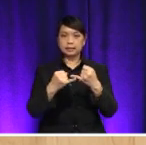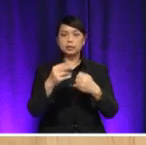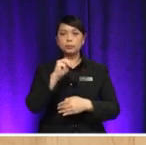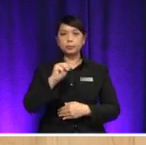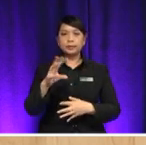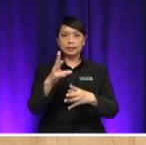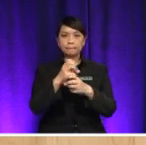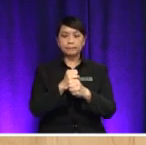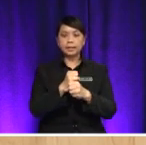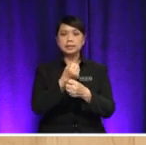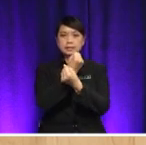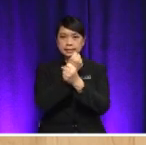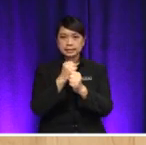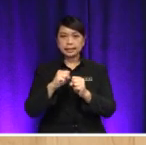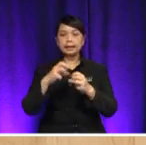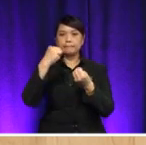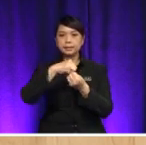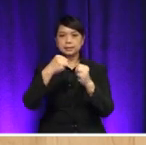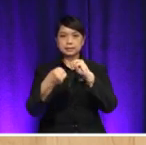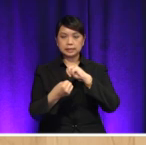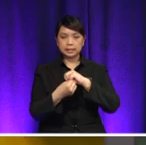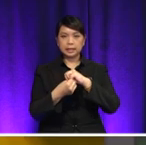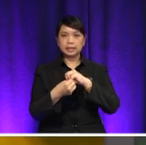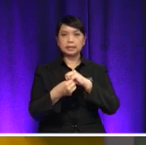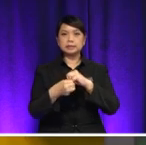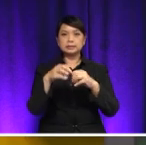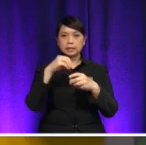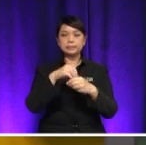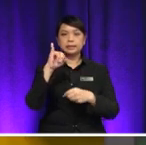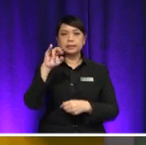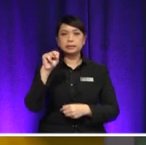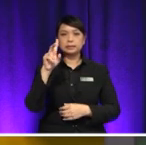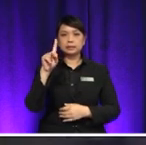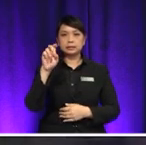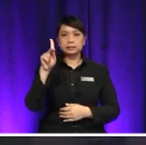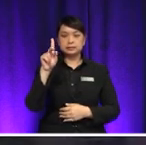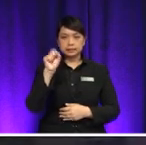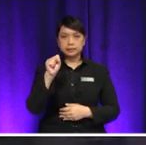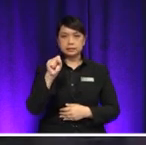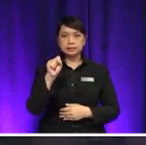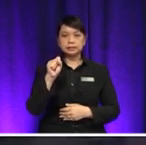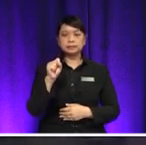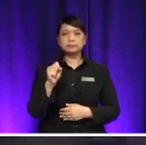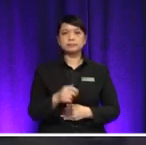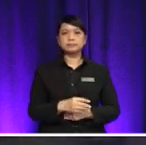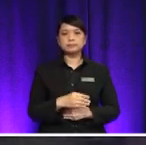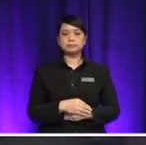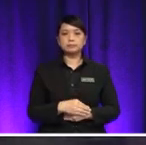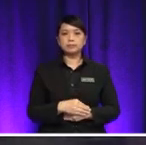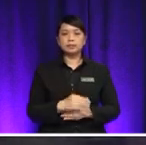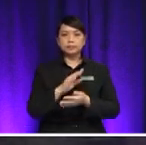melibatkan nomor indeks dan indeks gubahan ini antara objektif yang kita coba capai bersama-sama Oke